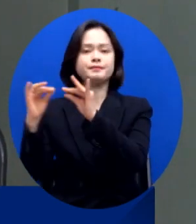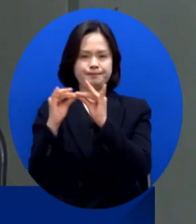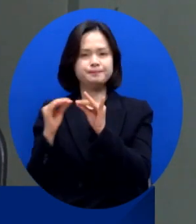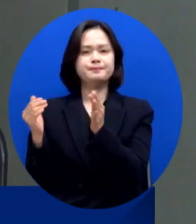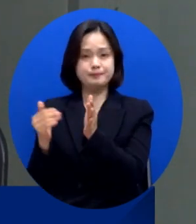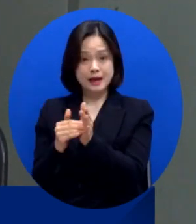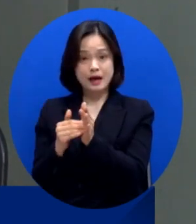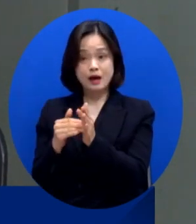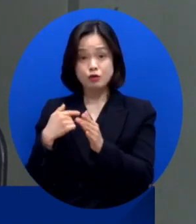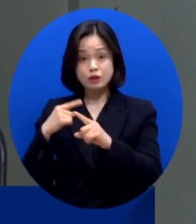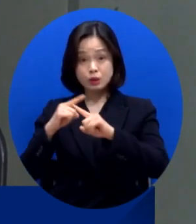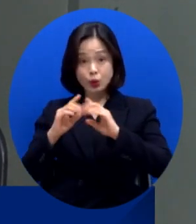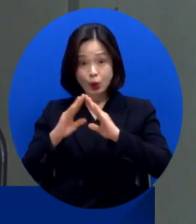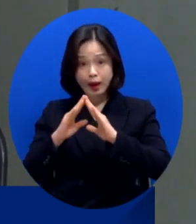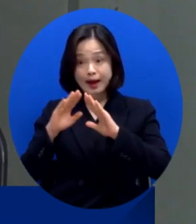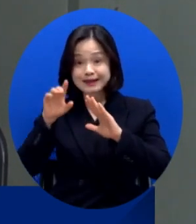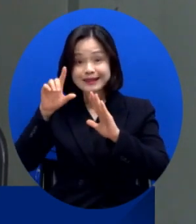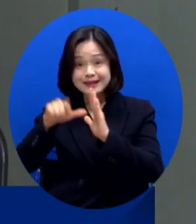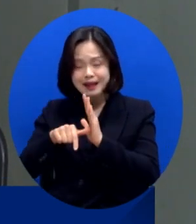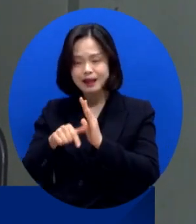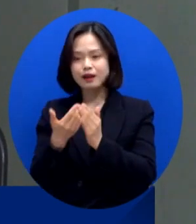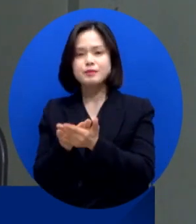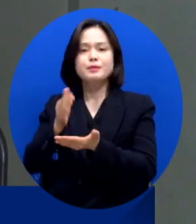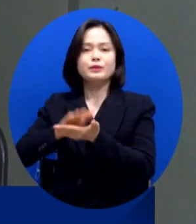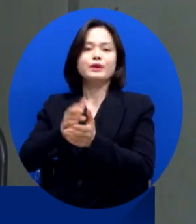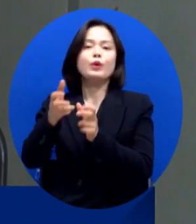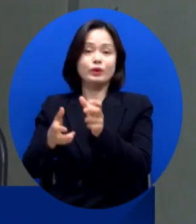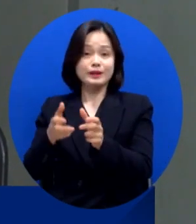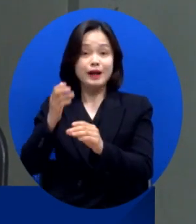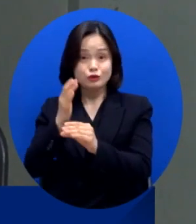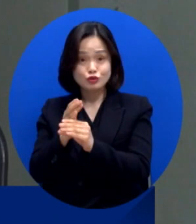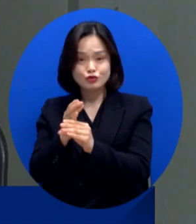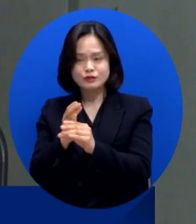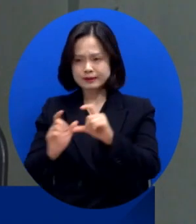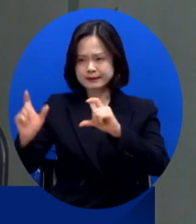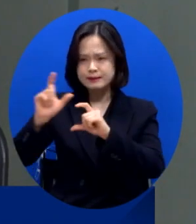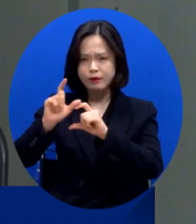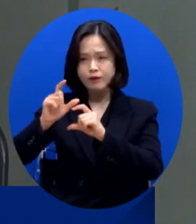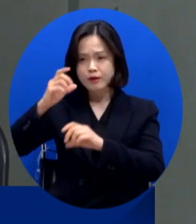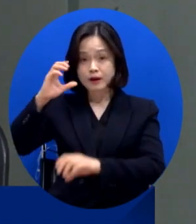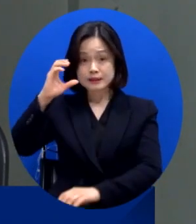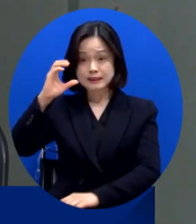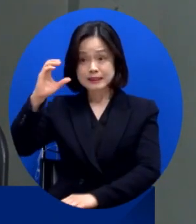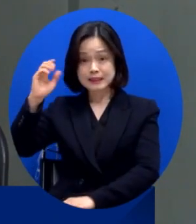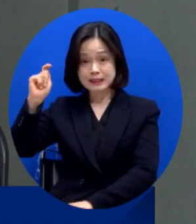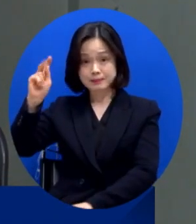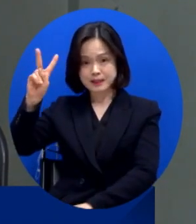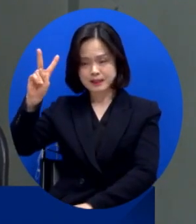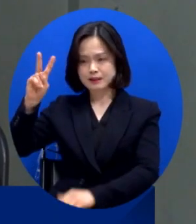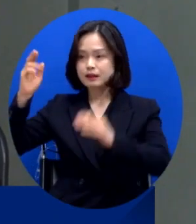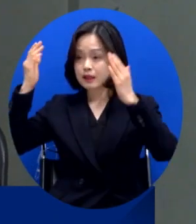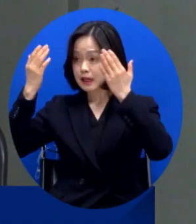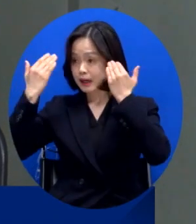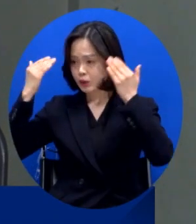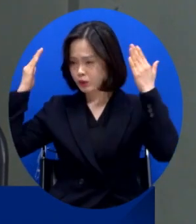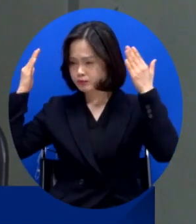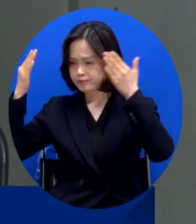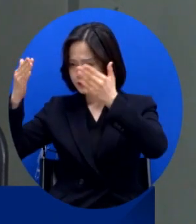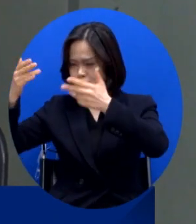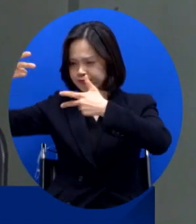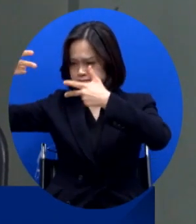우리 교회가 리모델링 공사를 마침하니까 할 때 CCTV를 학교 쪽으로 집중적으로